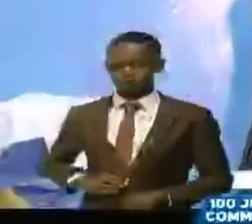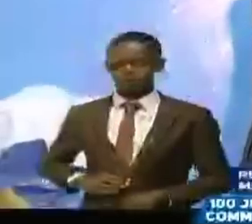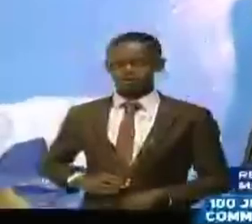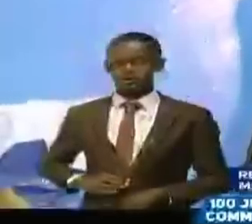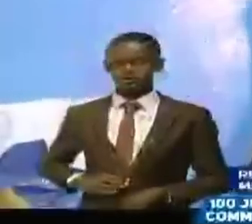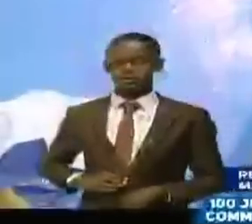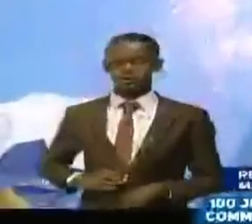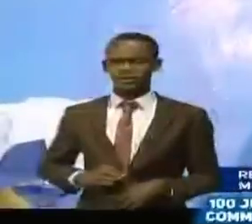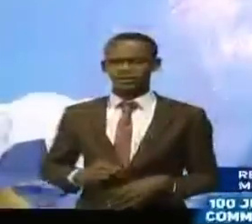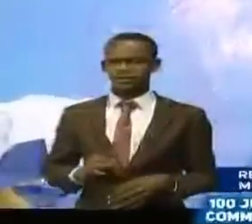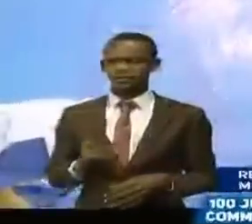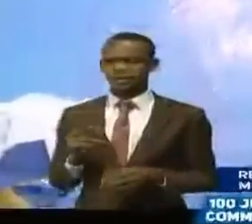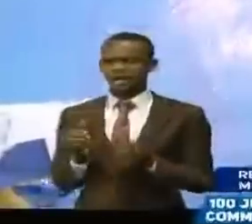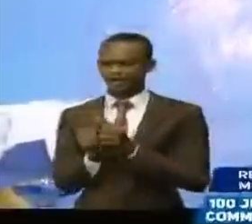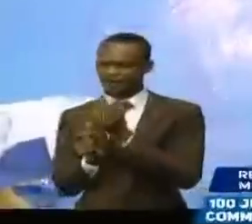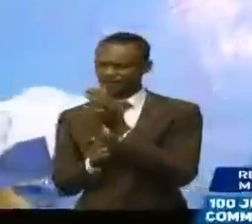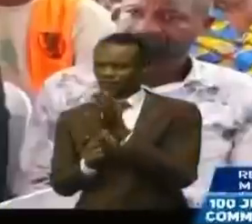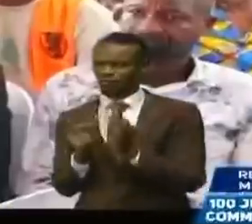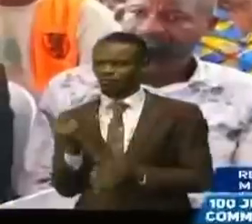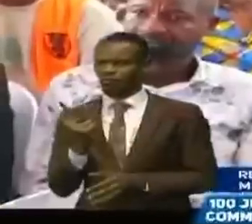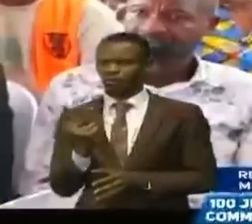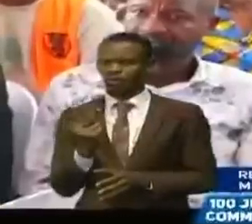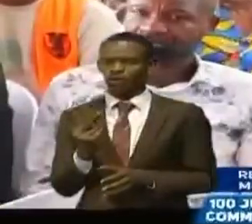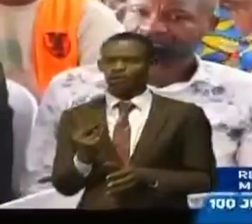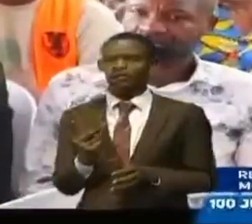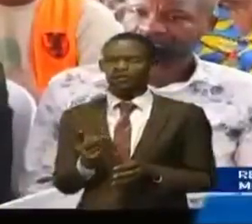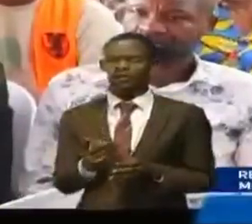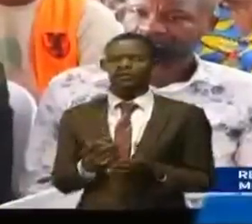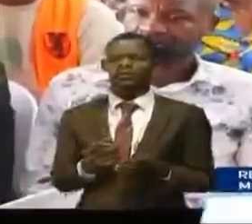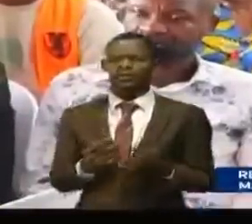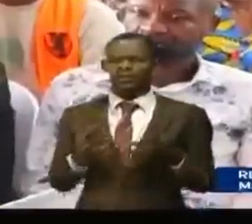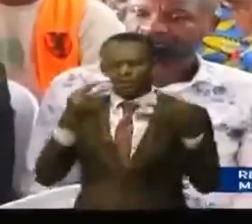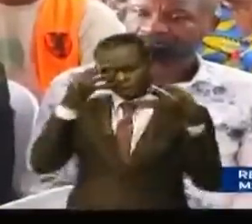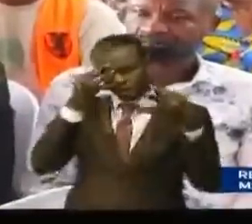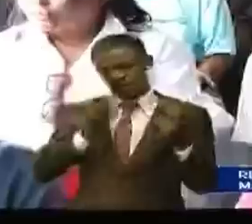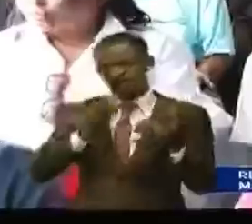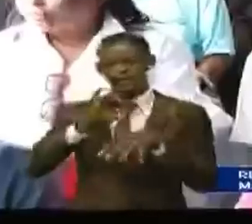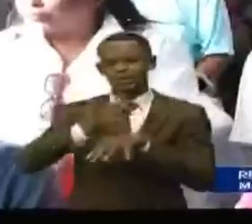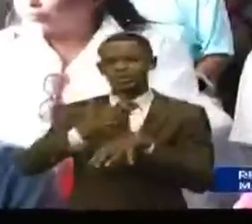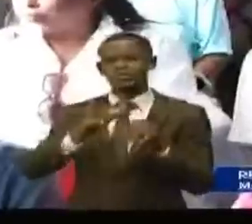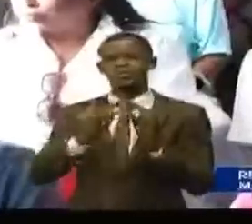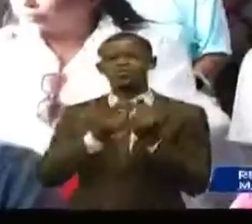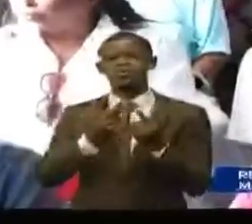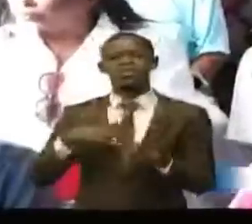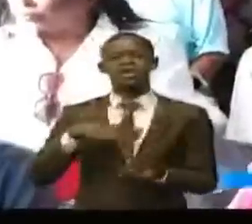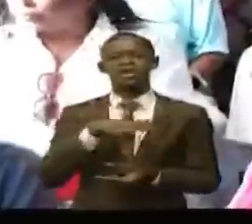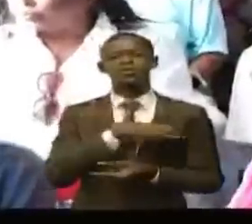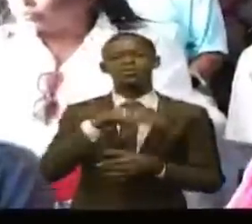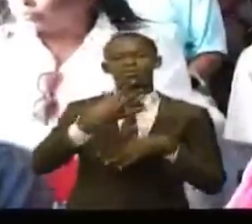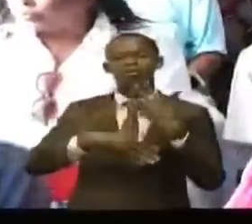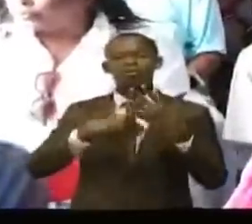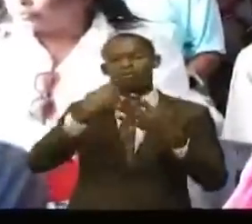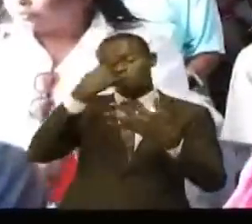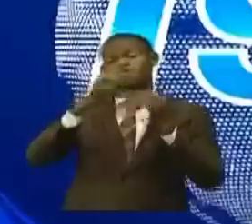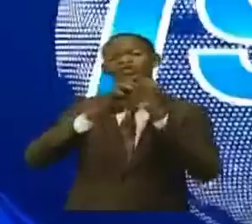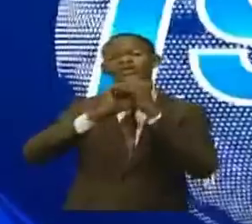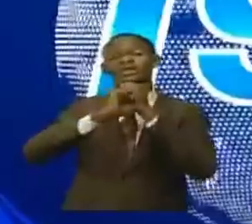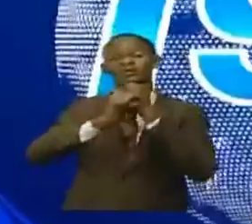installé depuis le 3 janvier, a lancé la brigade d'assainissement pour la sensibilisation de la